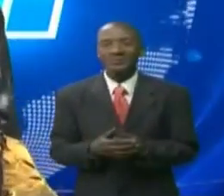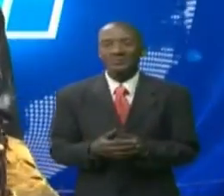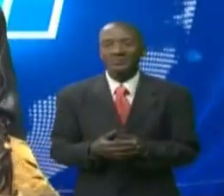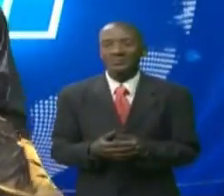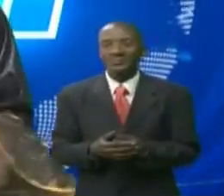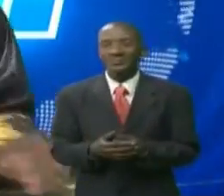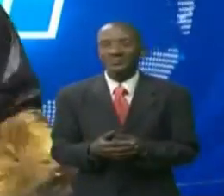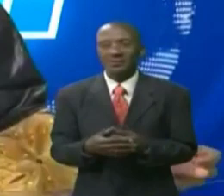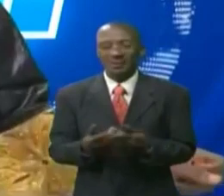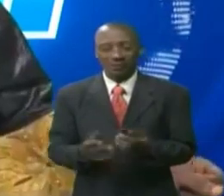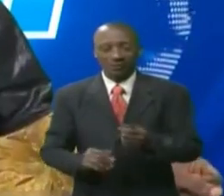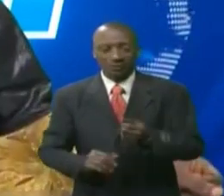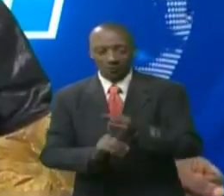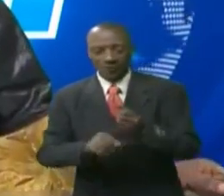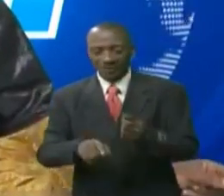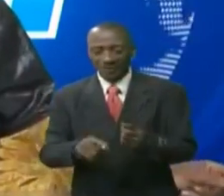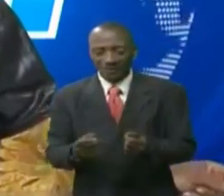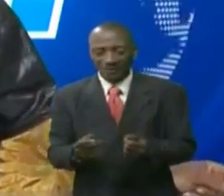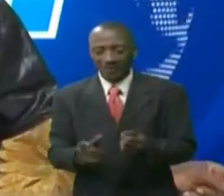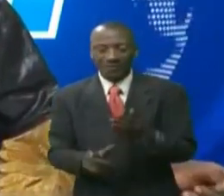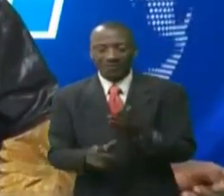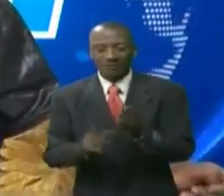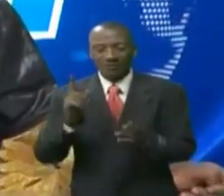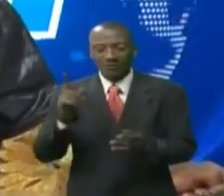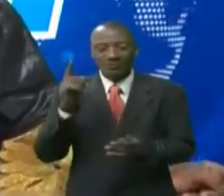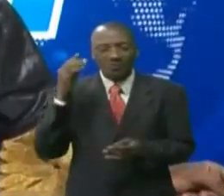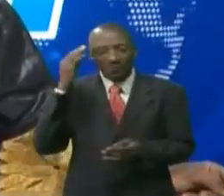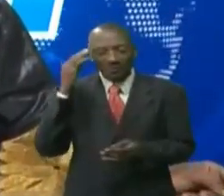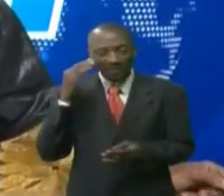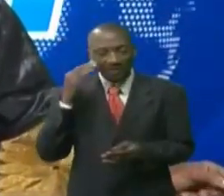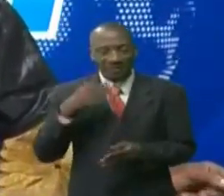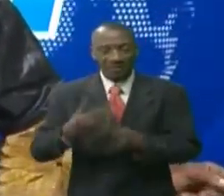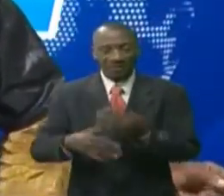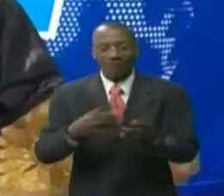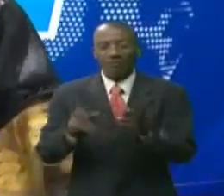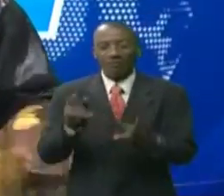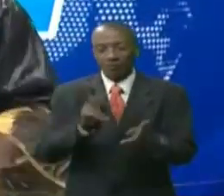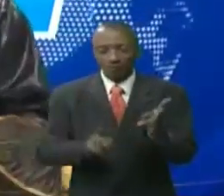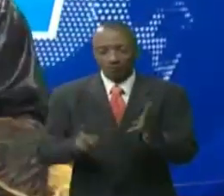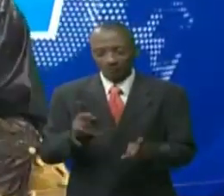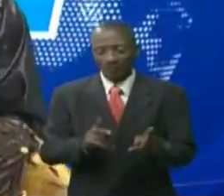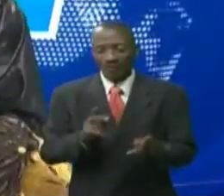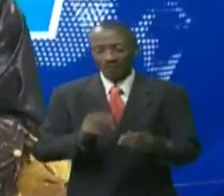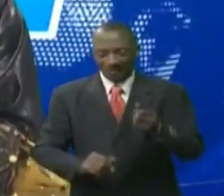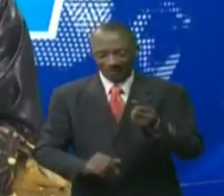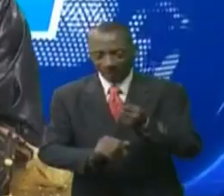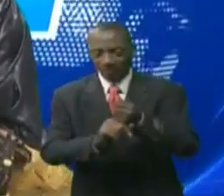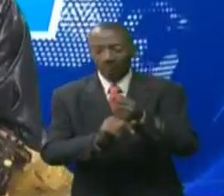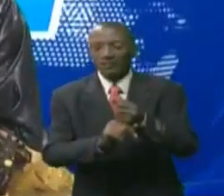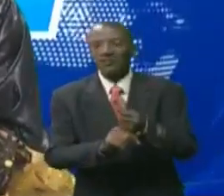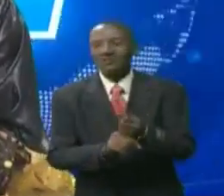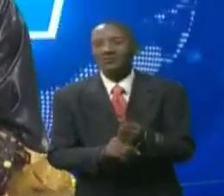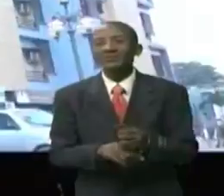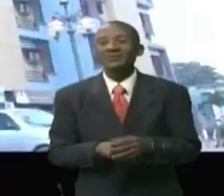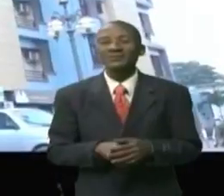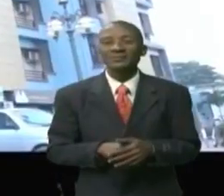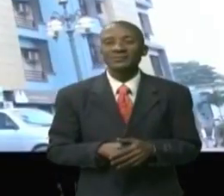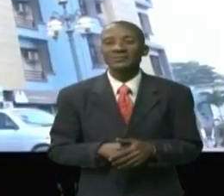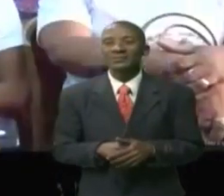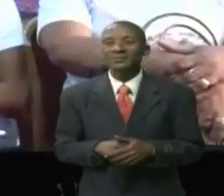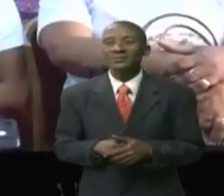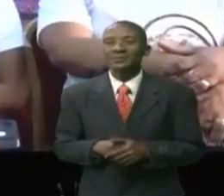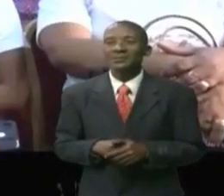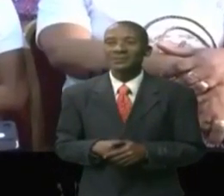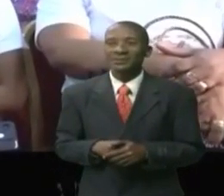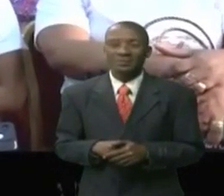du vice-Premier ministre ministre de la Fonction publique Jean-Pierre lia reportage Sylvie moembo Luxon lcombo